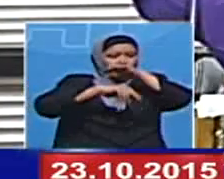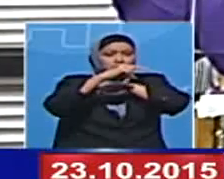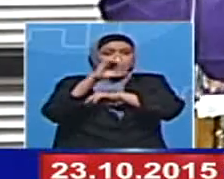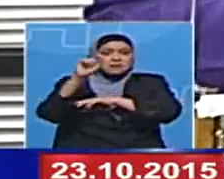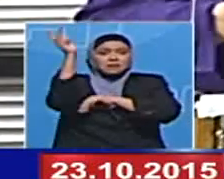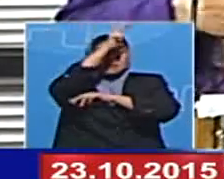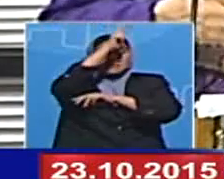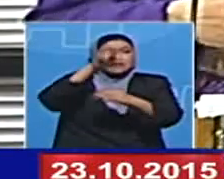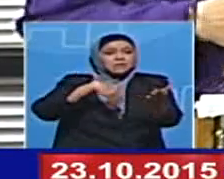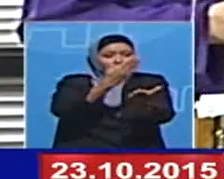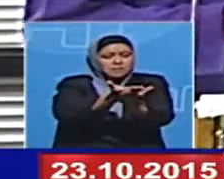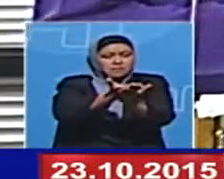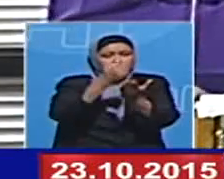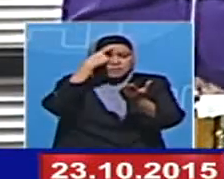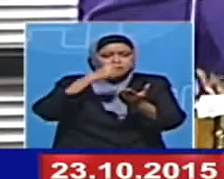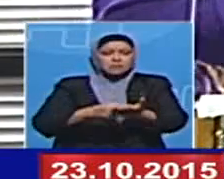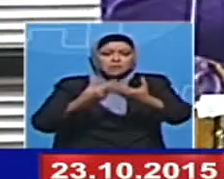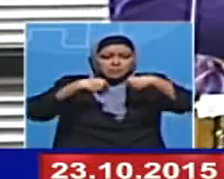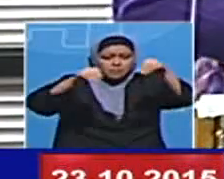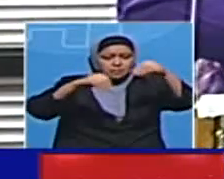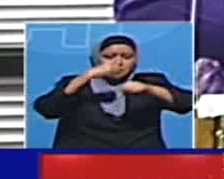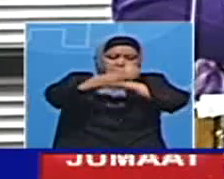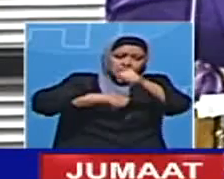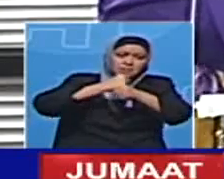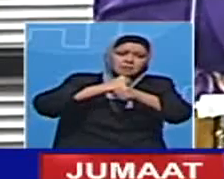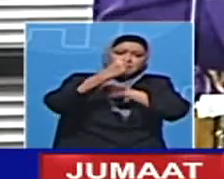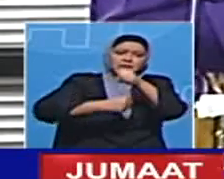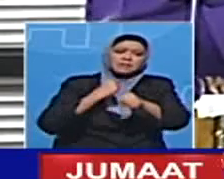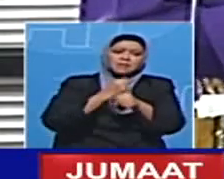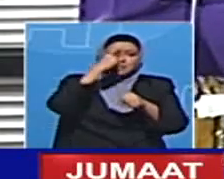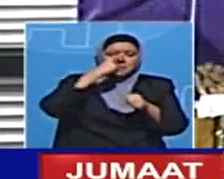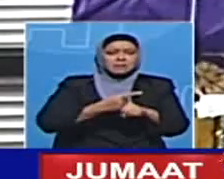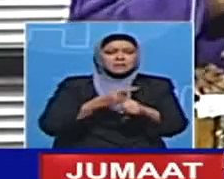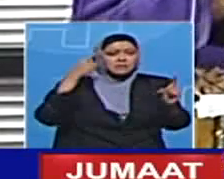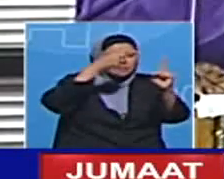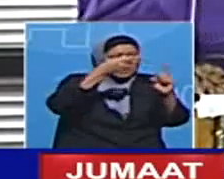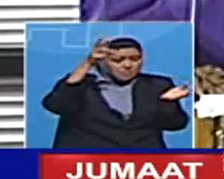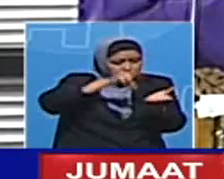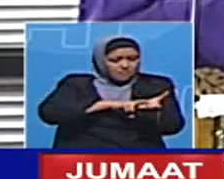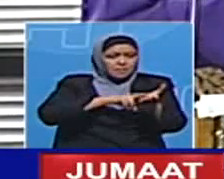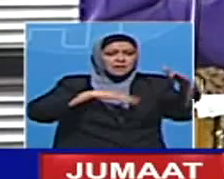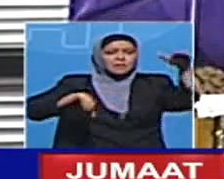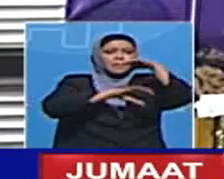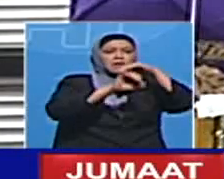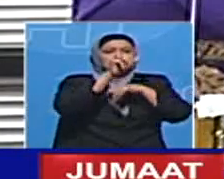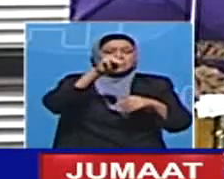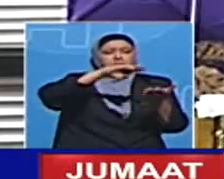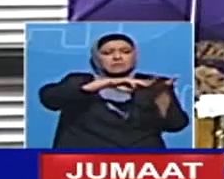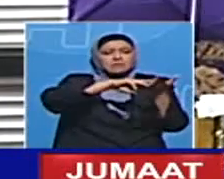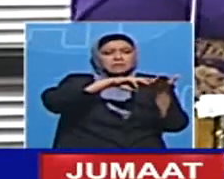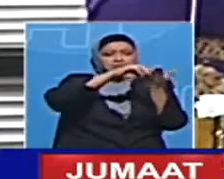mencadangkan supaya threshold jualan tahunan untuk tujuan pendaftaran di bawah skim ini diturunkan